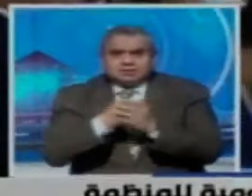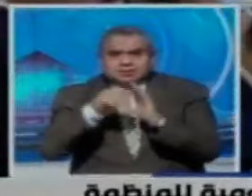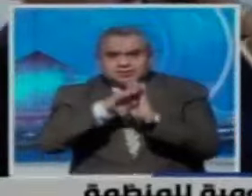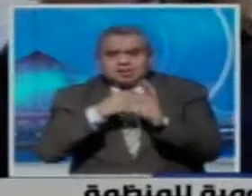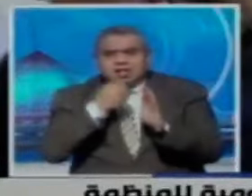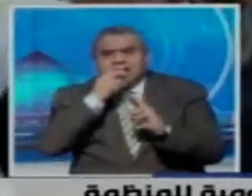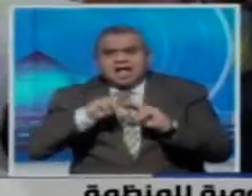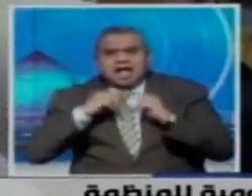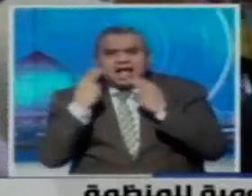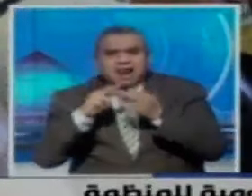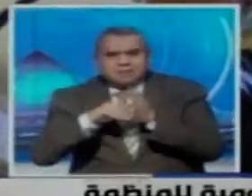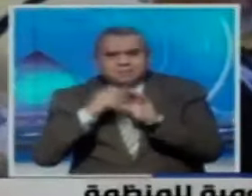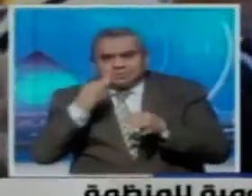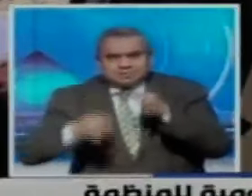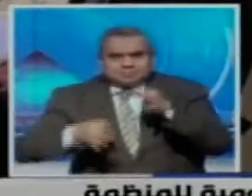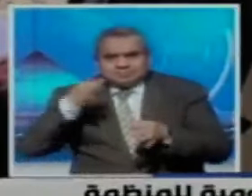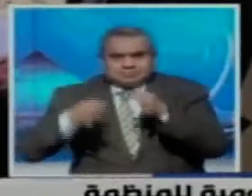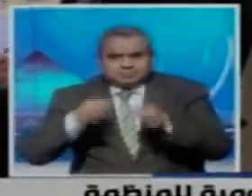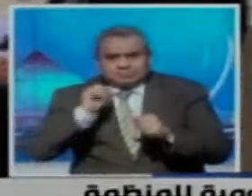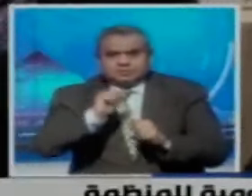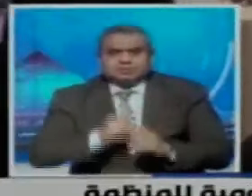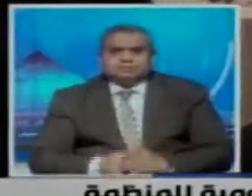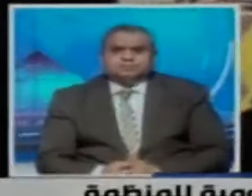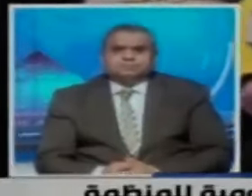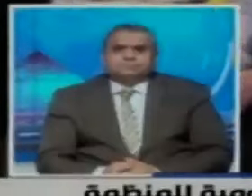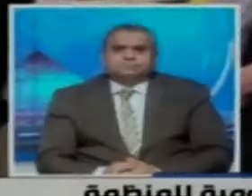الغذاء العالمي.